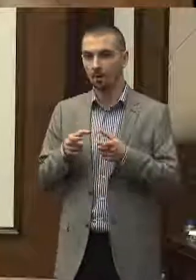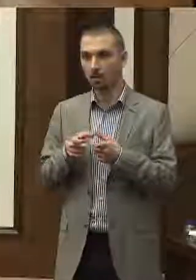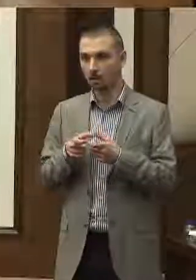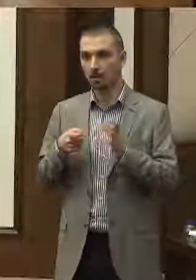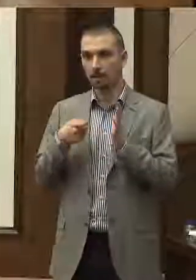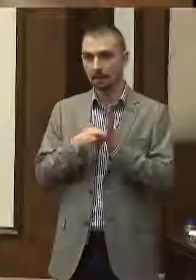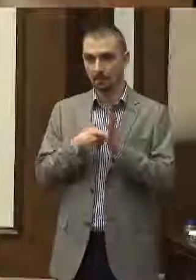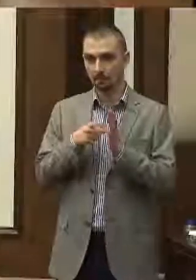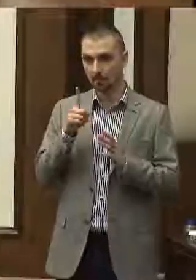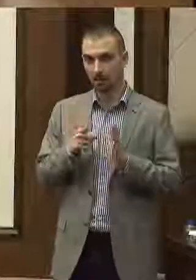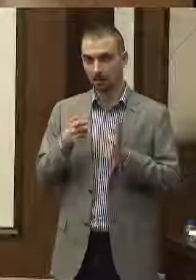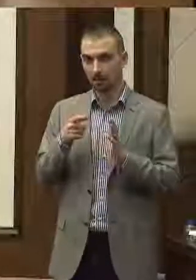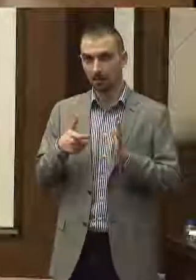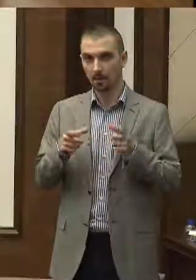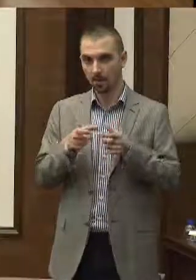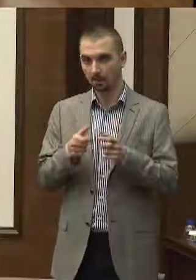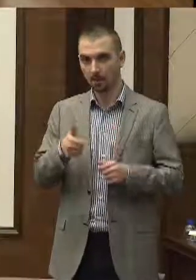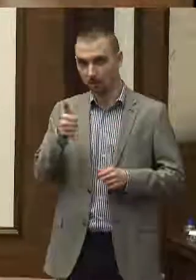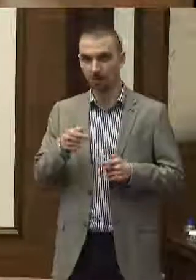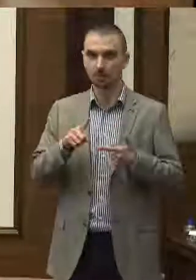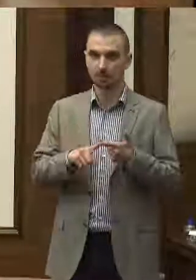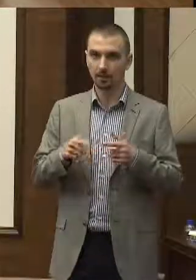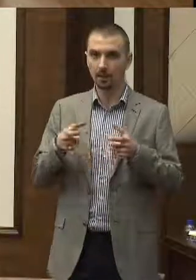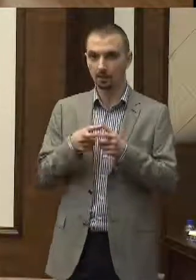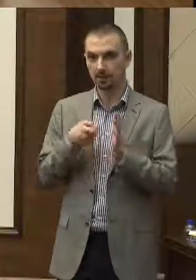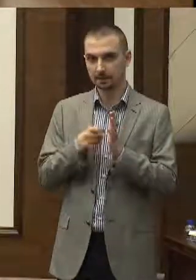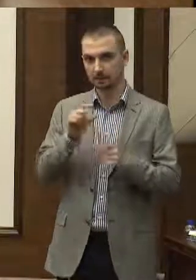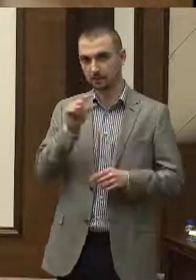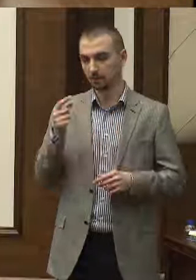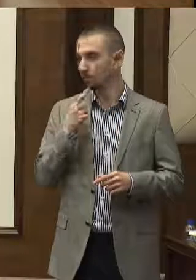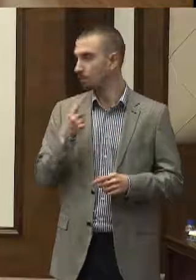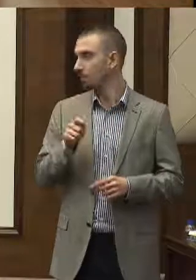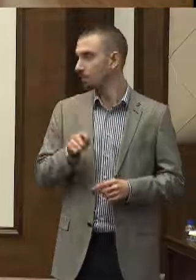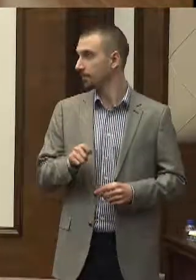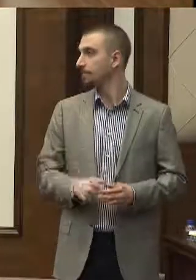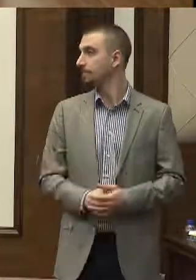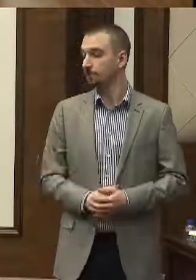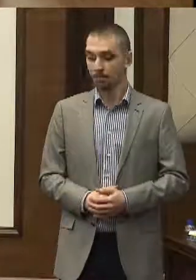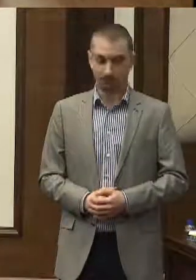ismi açılmış şekilde sizin tarafınızdan anons edilsin.